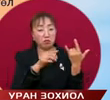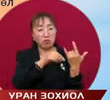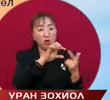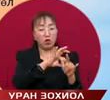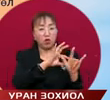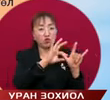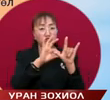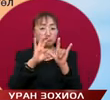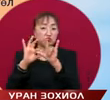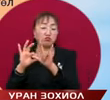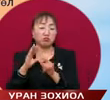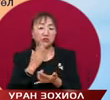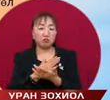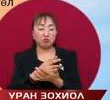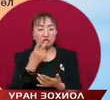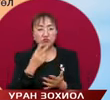хэсэг бол